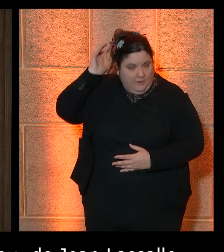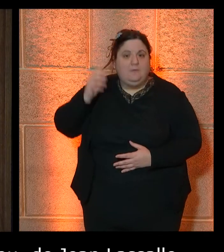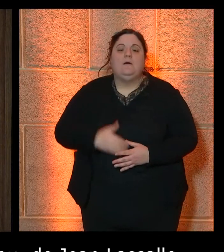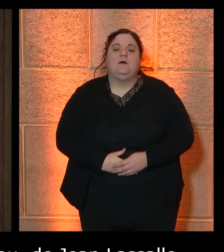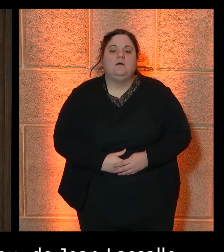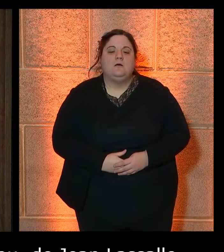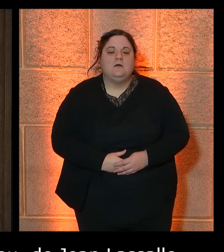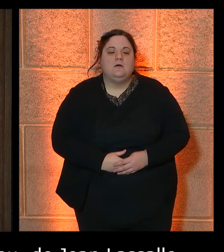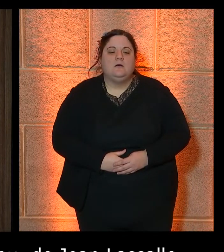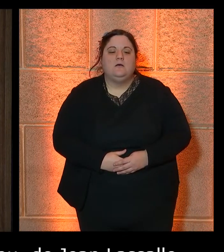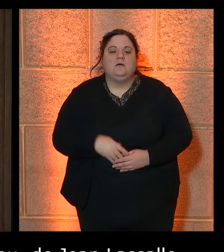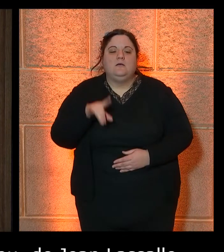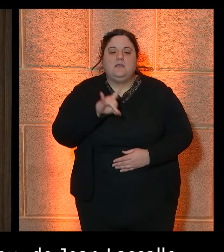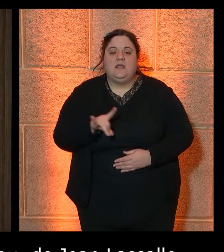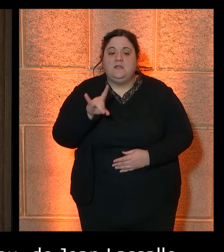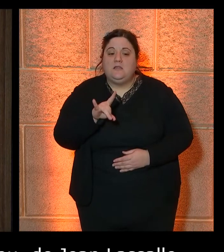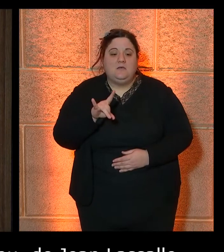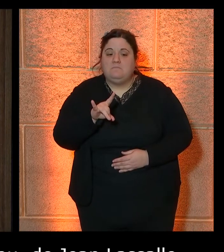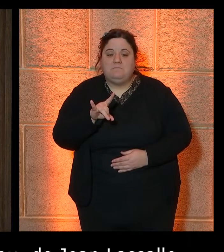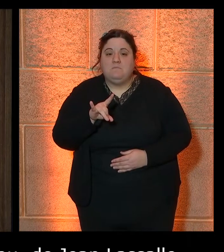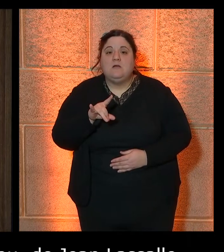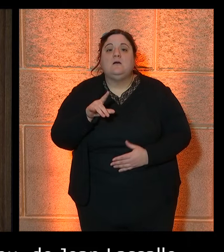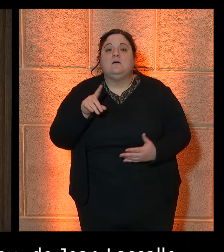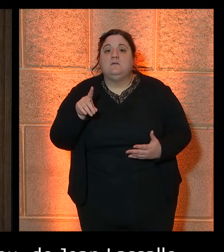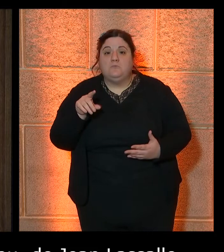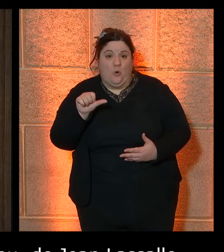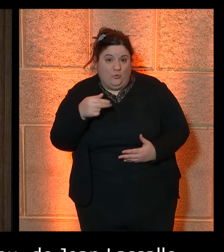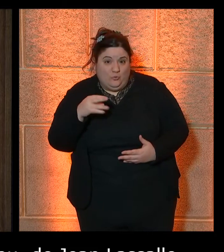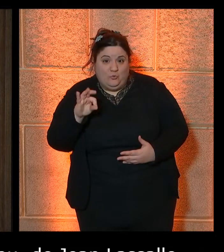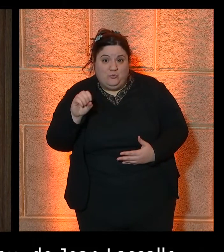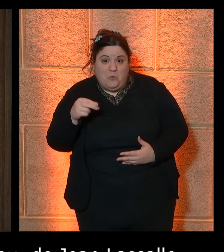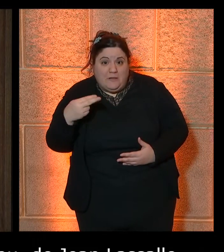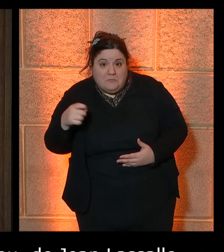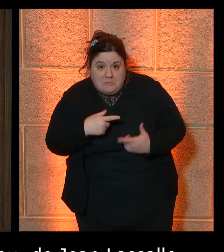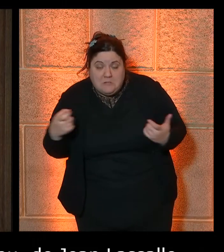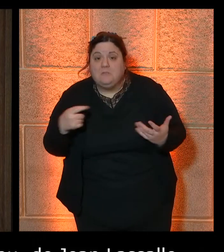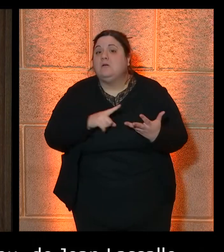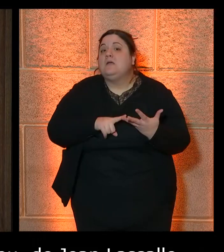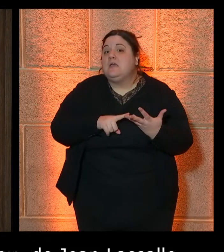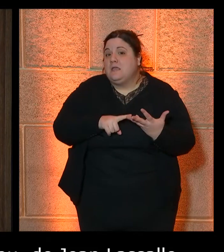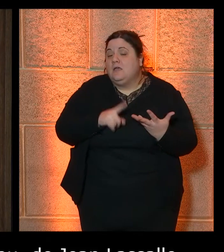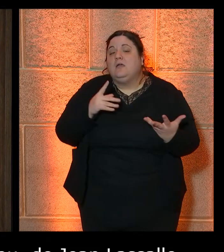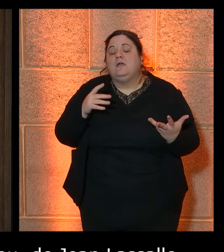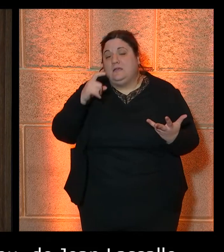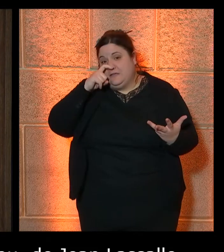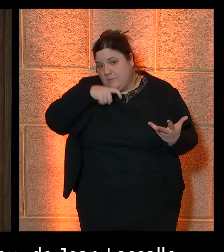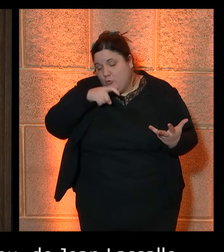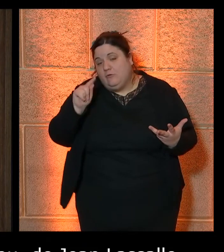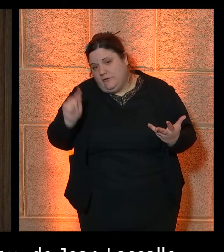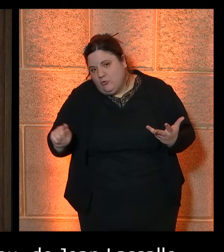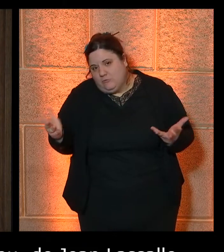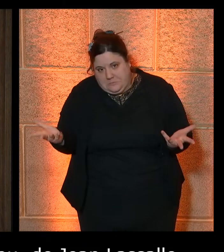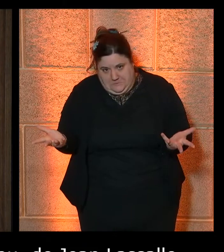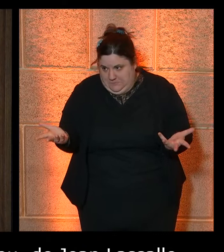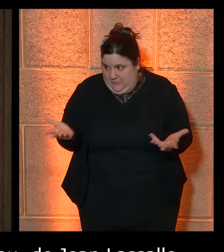Vetcher et d'Éric Zemmour. Aujourd'hui, aucun site de candidat ne diffuse